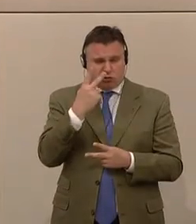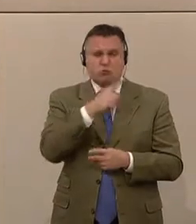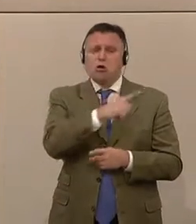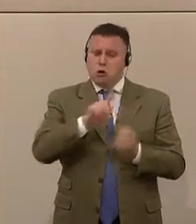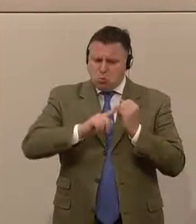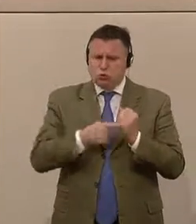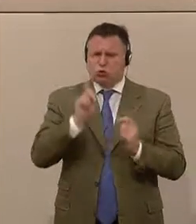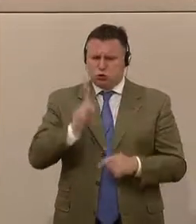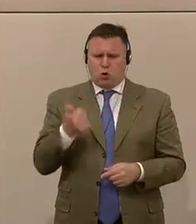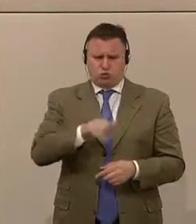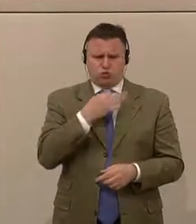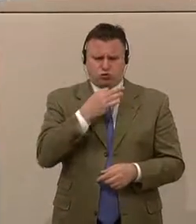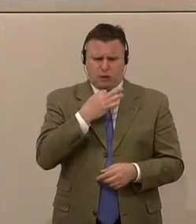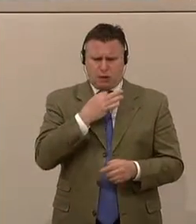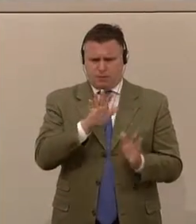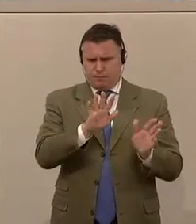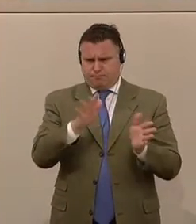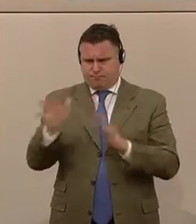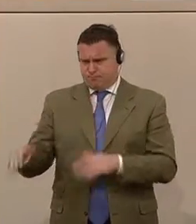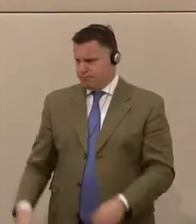guten Budget zuzustimmen.